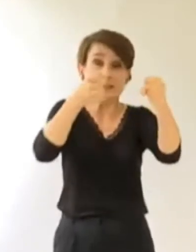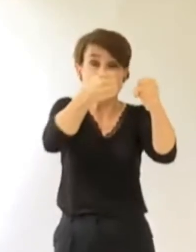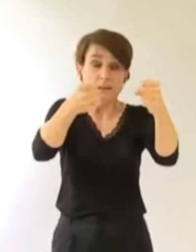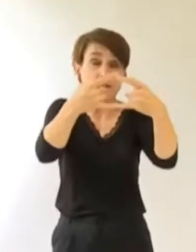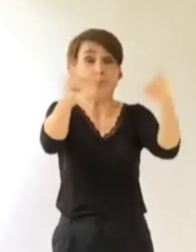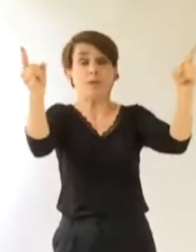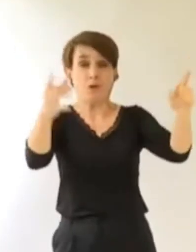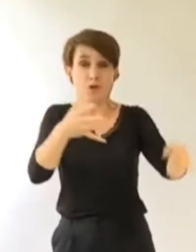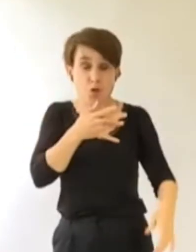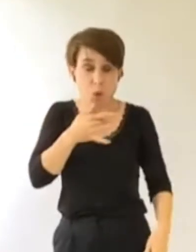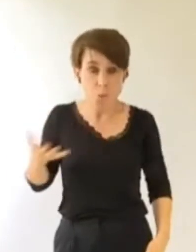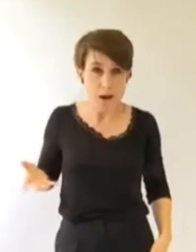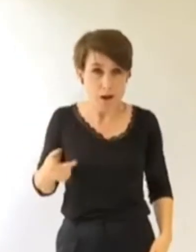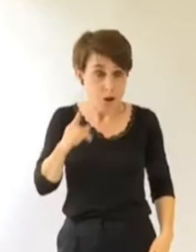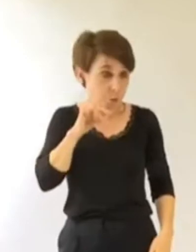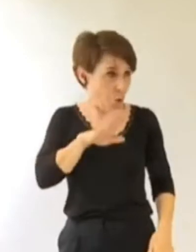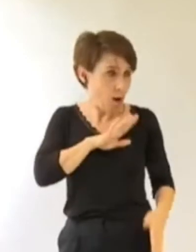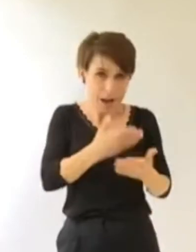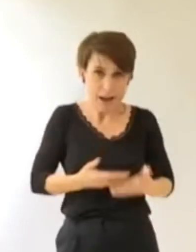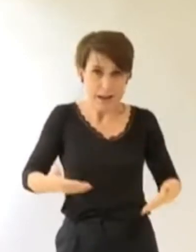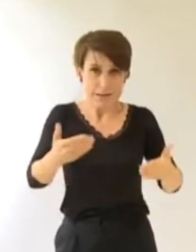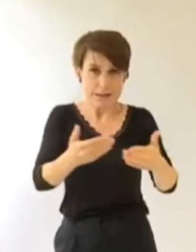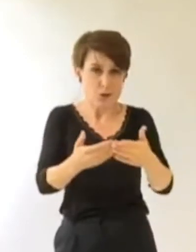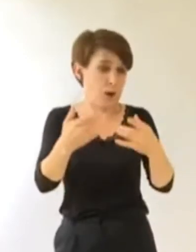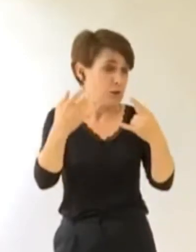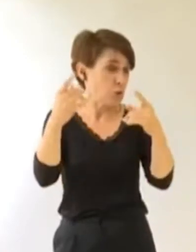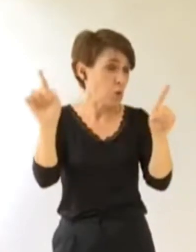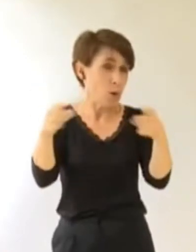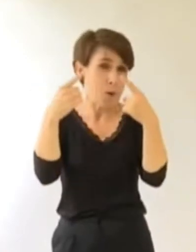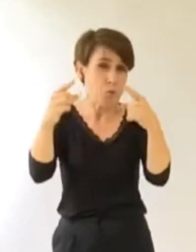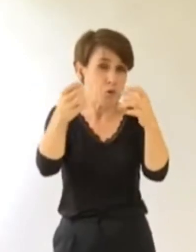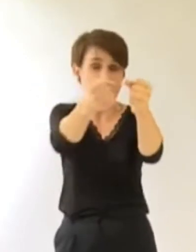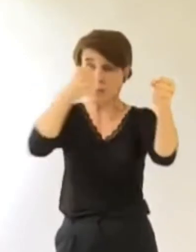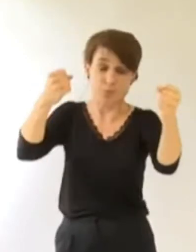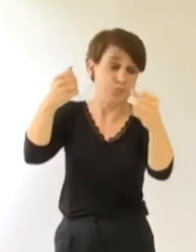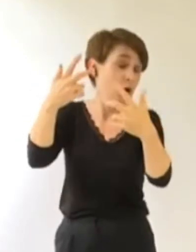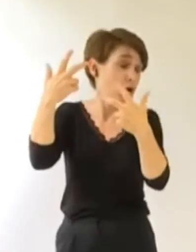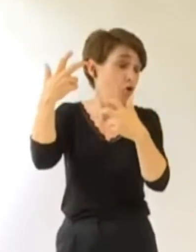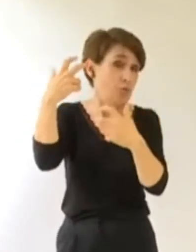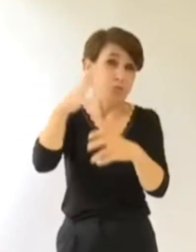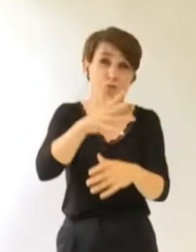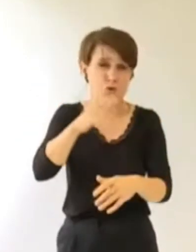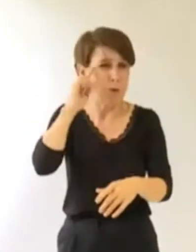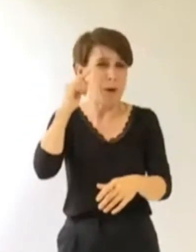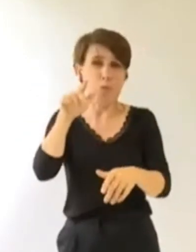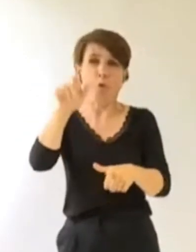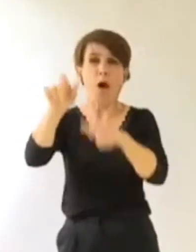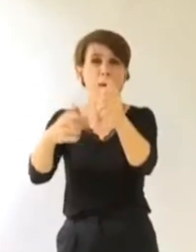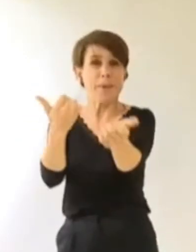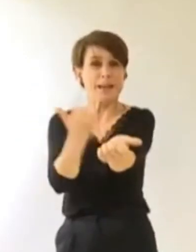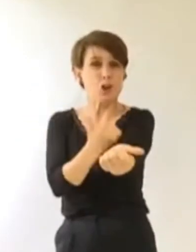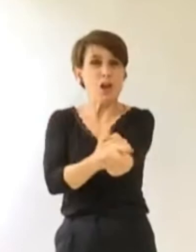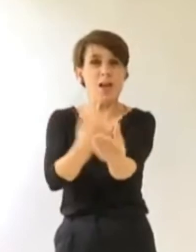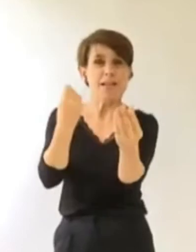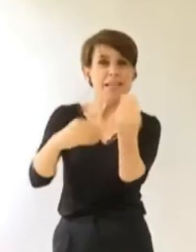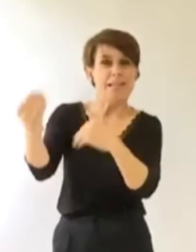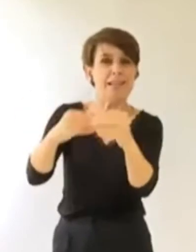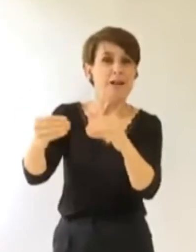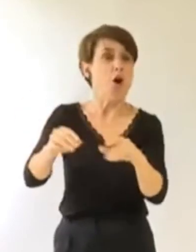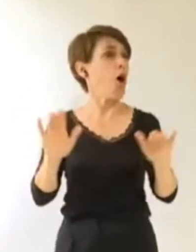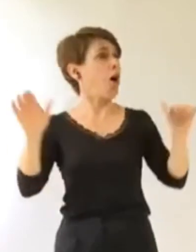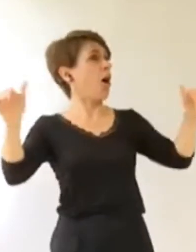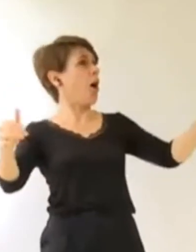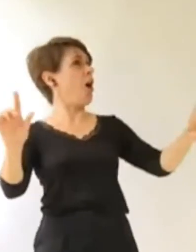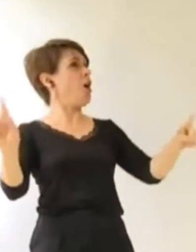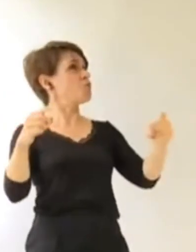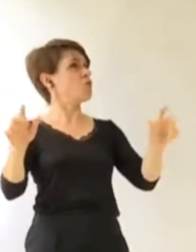tellement la situation est intenable, avec la musique des dealers installés sur leur canapé et contre lequel rien n'est fait, alors que